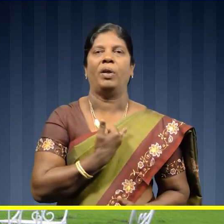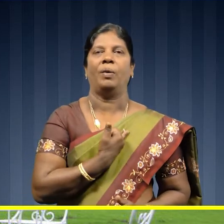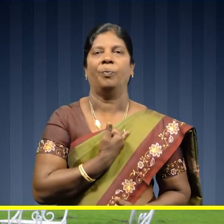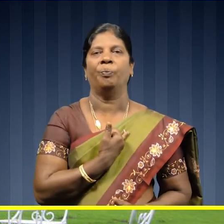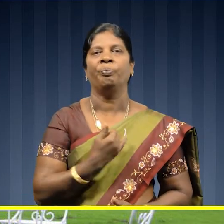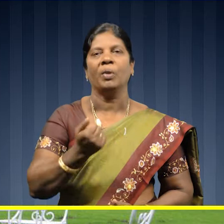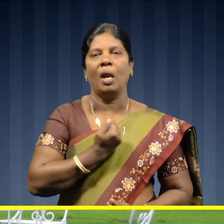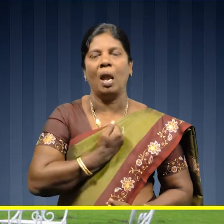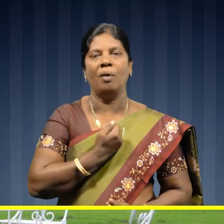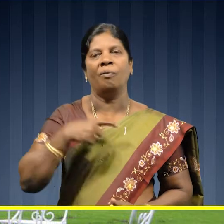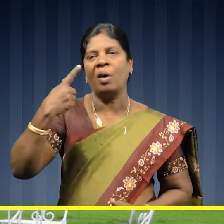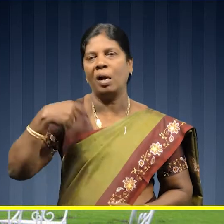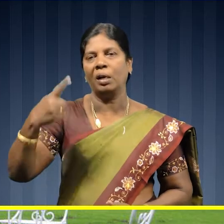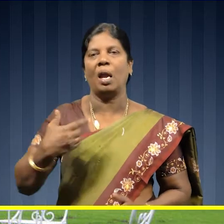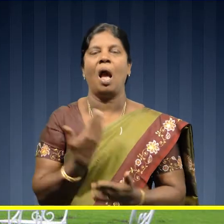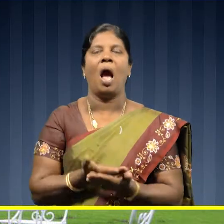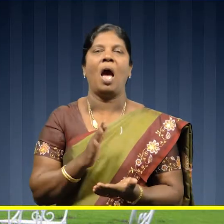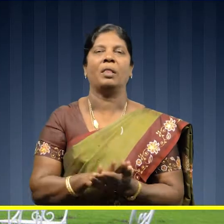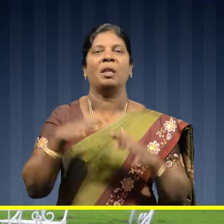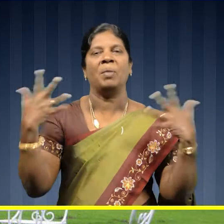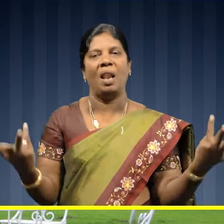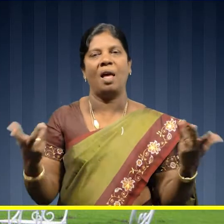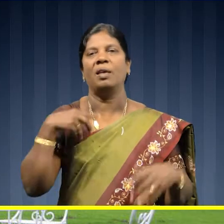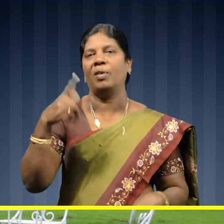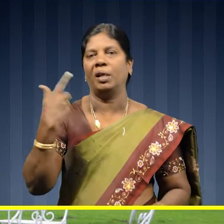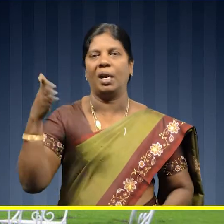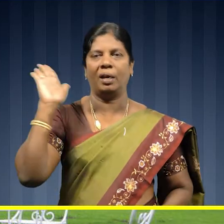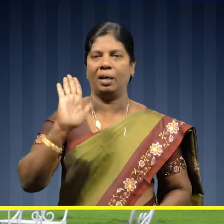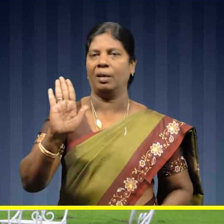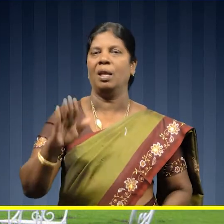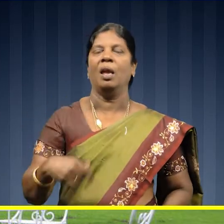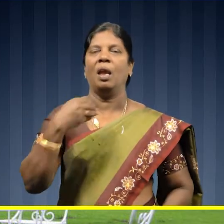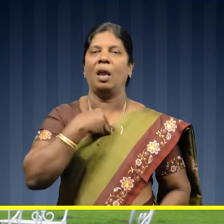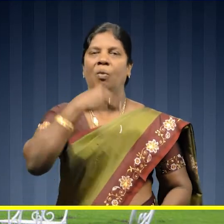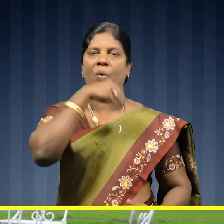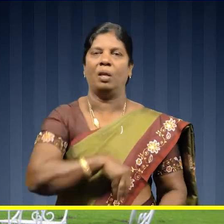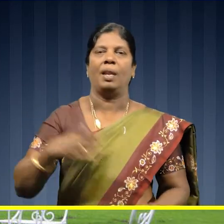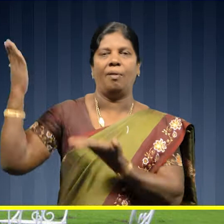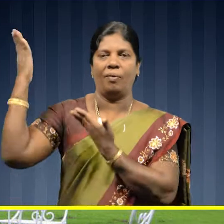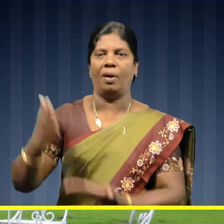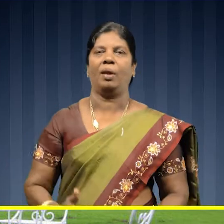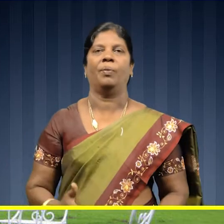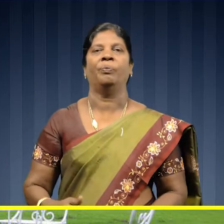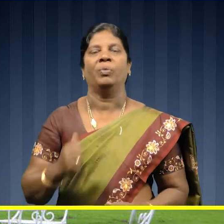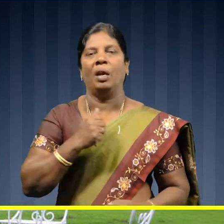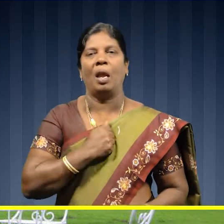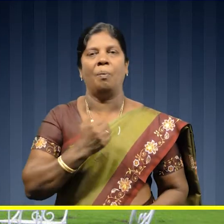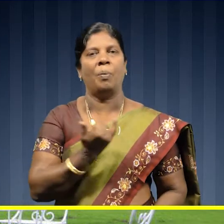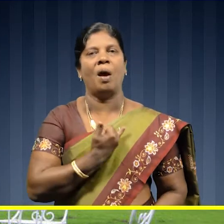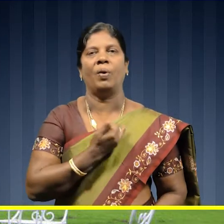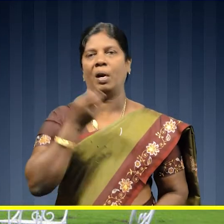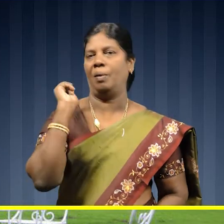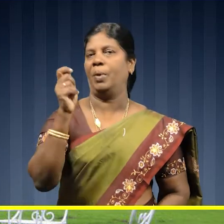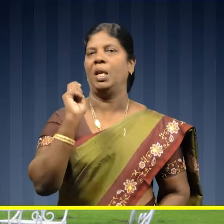இயேசுவே, நான் ஒரு பாவி. என்னுடைய வாழ்க்கை ஒரு அர்த்தமற்ற வாழ்க்கையாய் இருக்கிறது. என்னுடைய உள்ளத்திலே